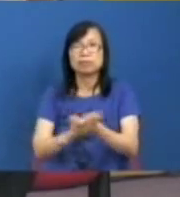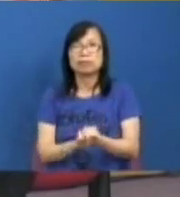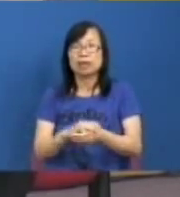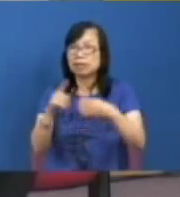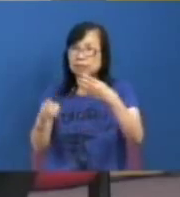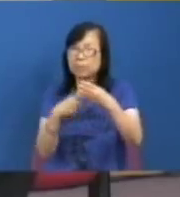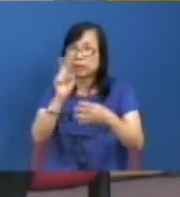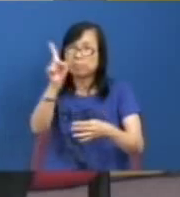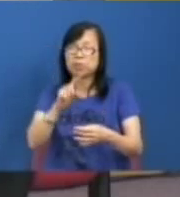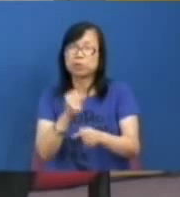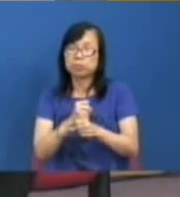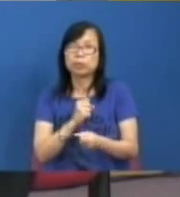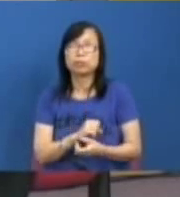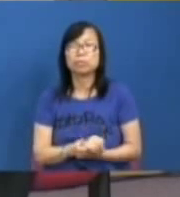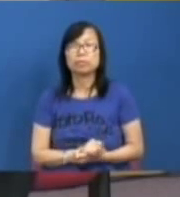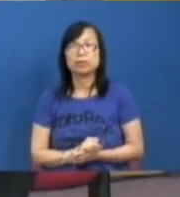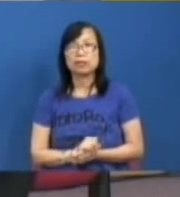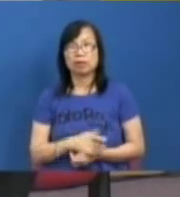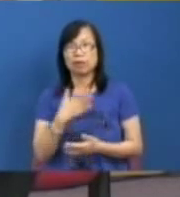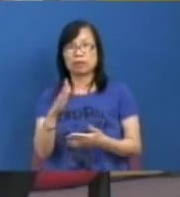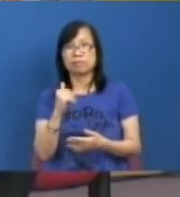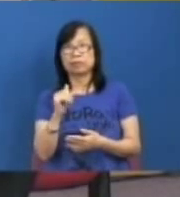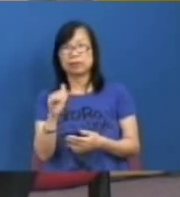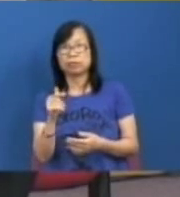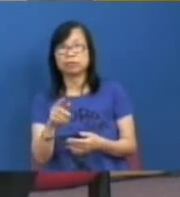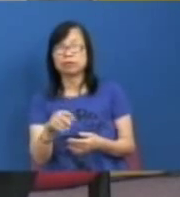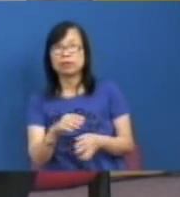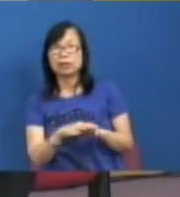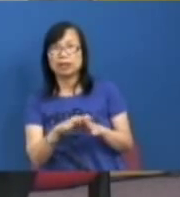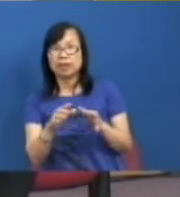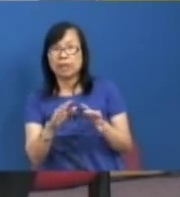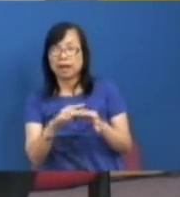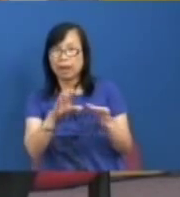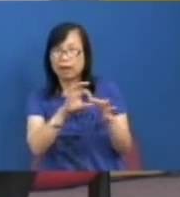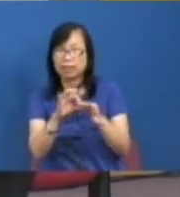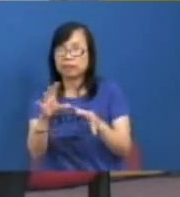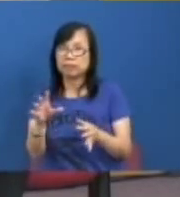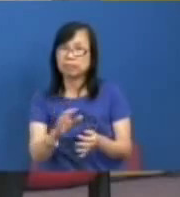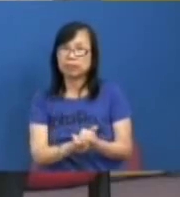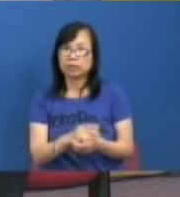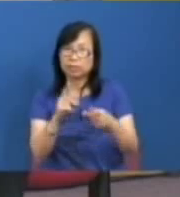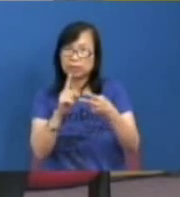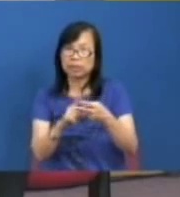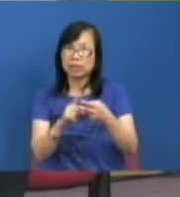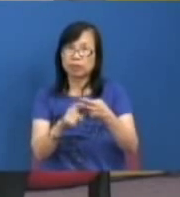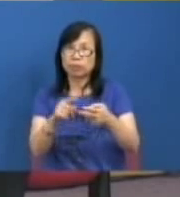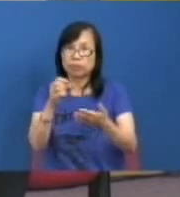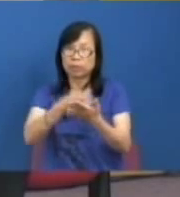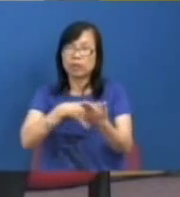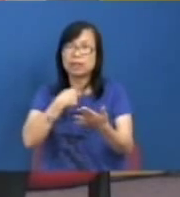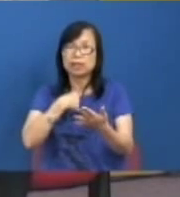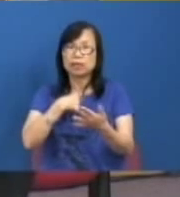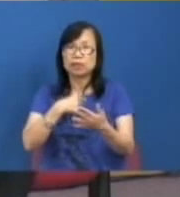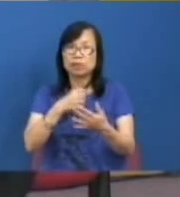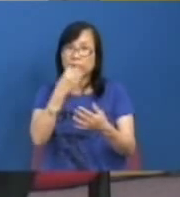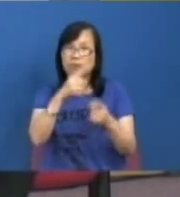是怎樣處理，還有可能你會揼走了自己的地台的瓦仔啦，那那些工序可能即居民要留意啦，那